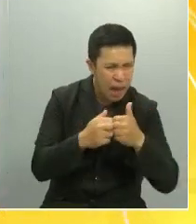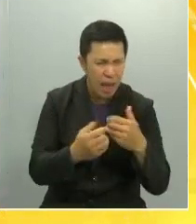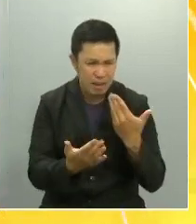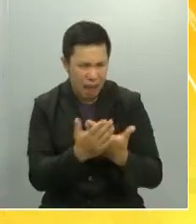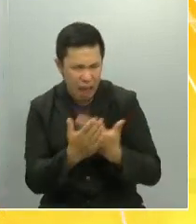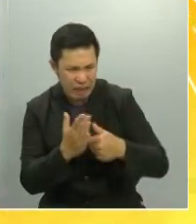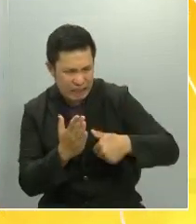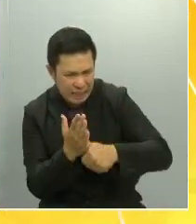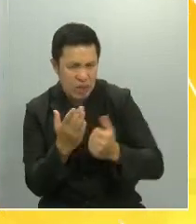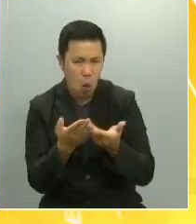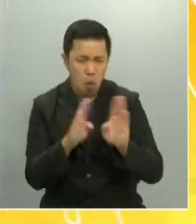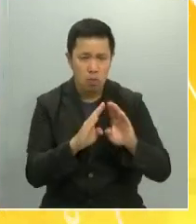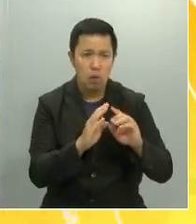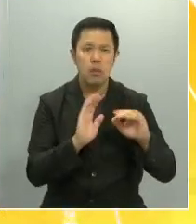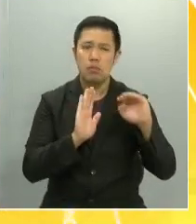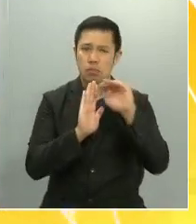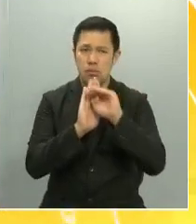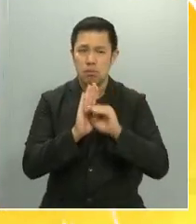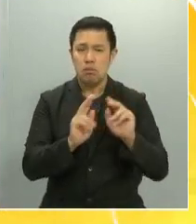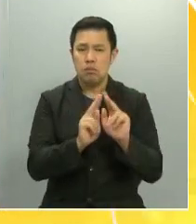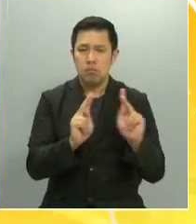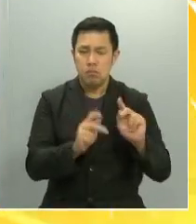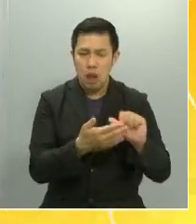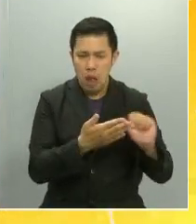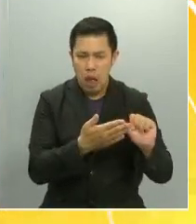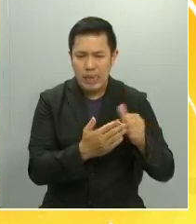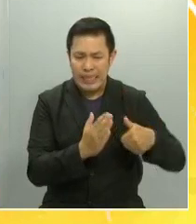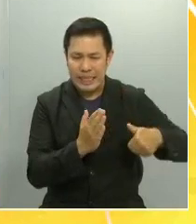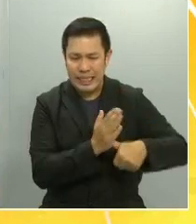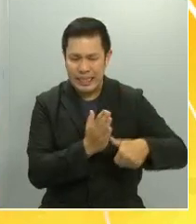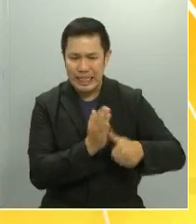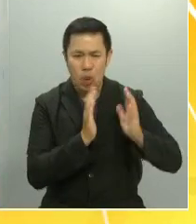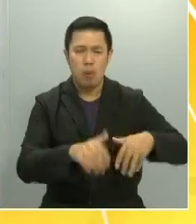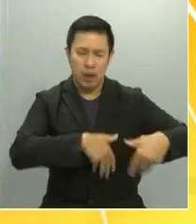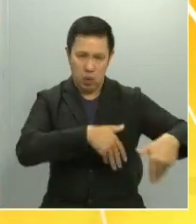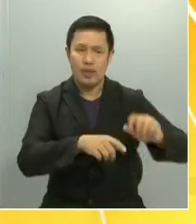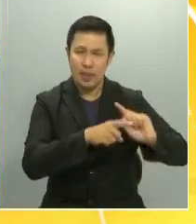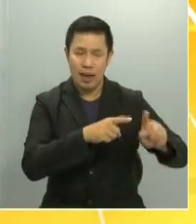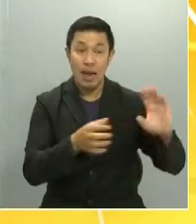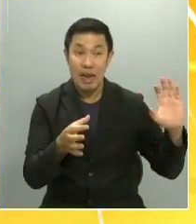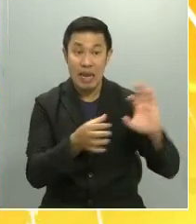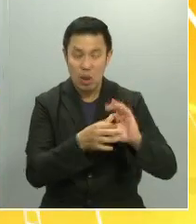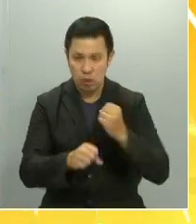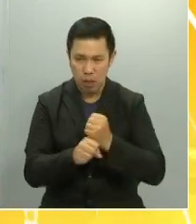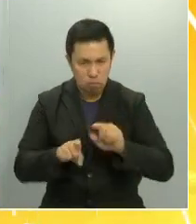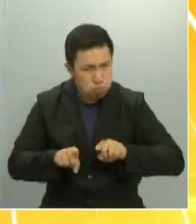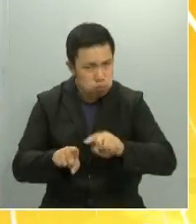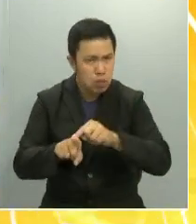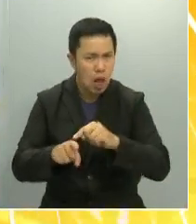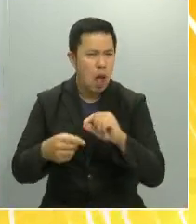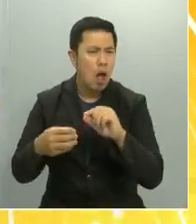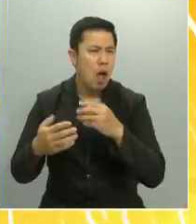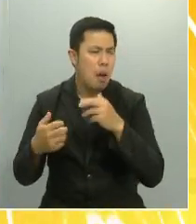ตามแนวทางของคณะกรรมการกำกับการแก้ไขมีสิ่งของประชาชนใดย่อยพวกคู่กับการเดินหน้าขจัดความยากจน